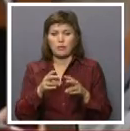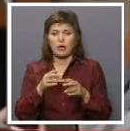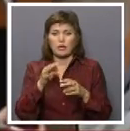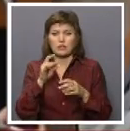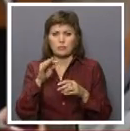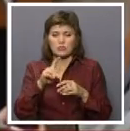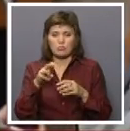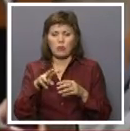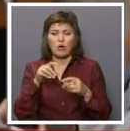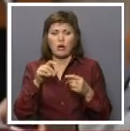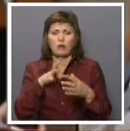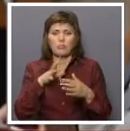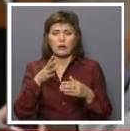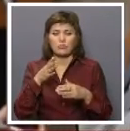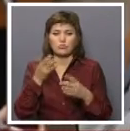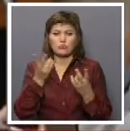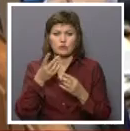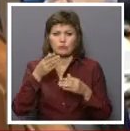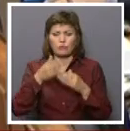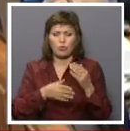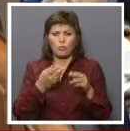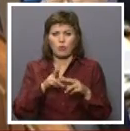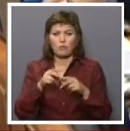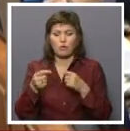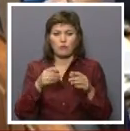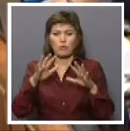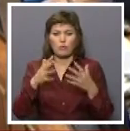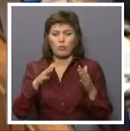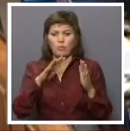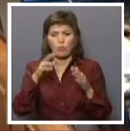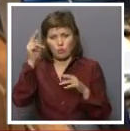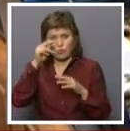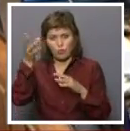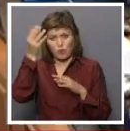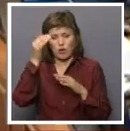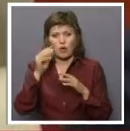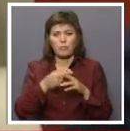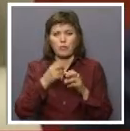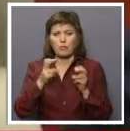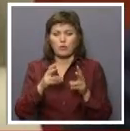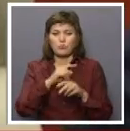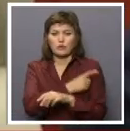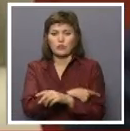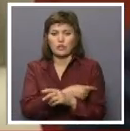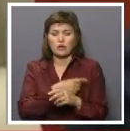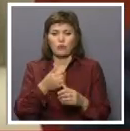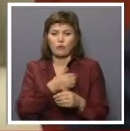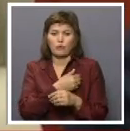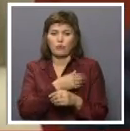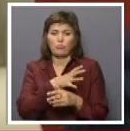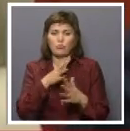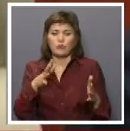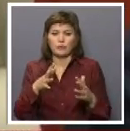экстремизмнің тамырына балта шабуды көздеуі тиіс. Шенділер болған оқиғадан сабақ алып, қауіпсіздік шараларын күшейтеміз деп отыр.